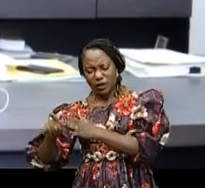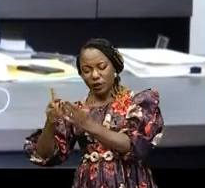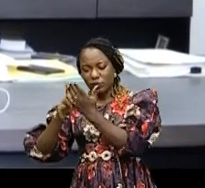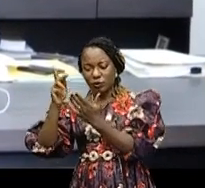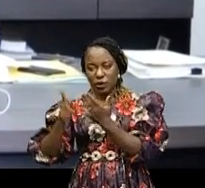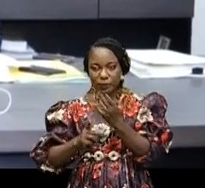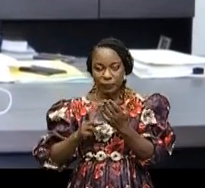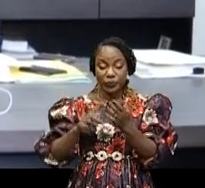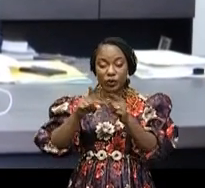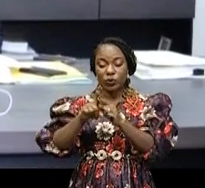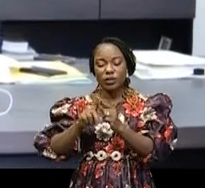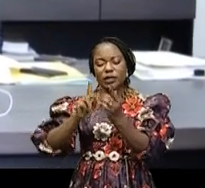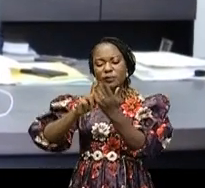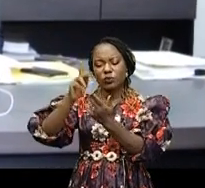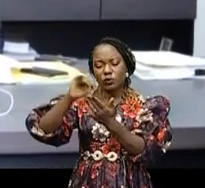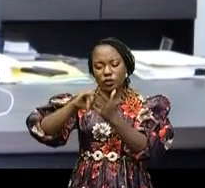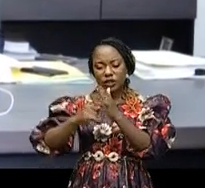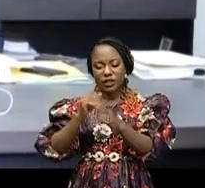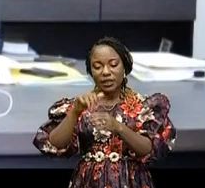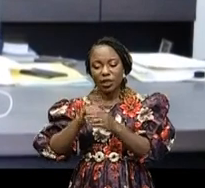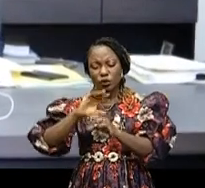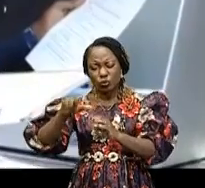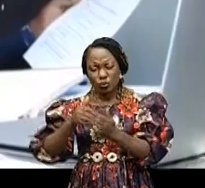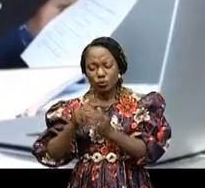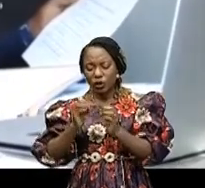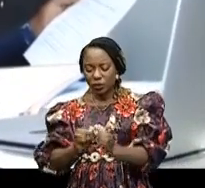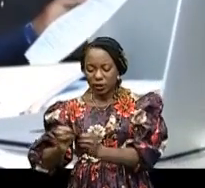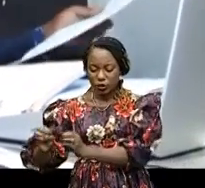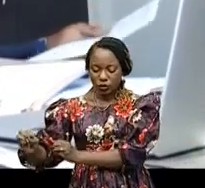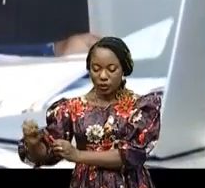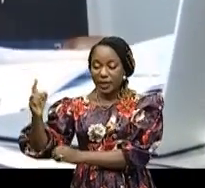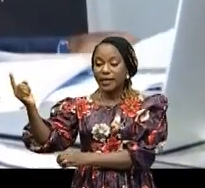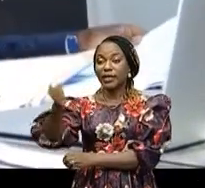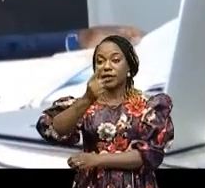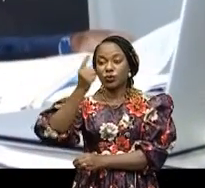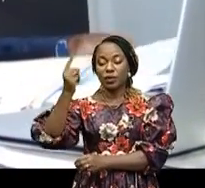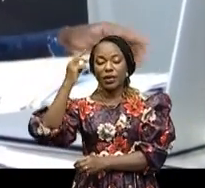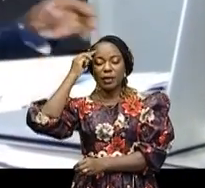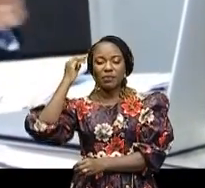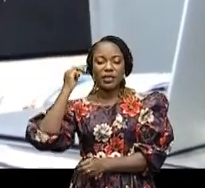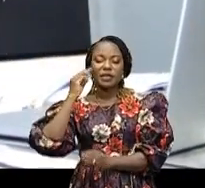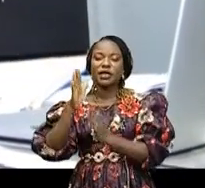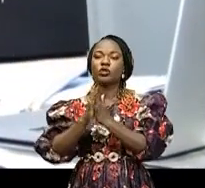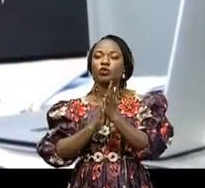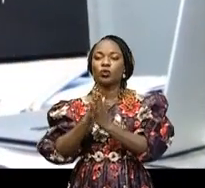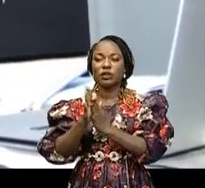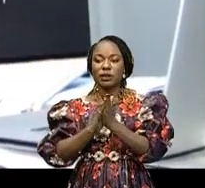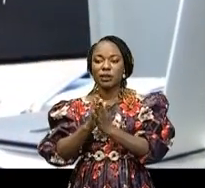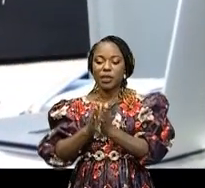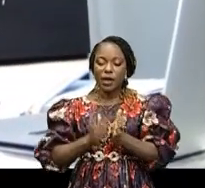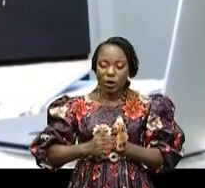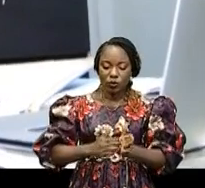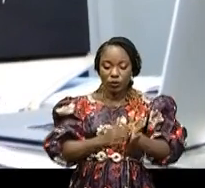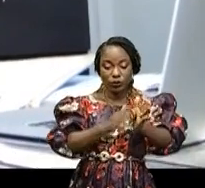et projets envisagés dans les cadres de ces diverses organisations régionales et internationales, le ministre a sollicité l'accompagnement